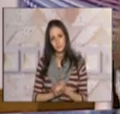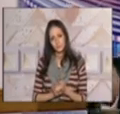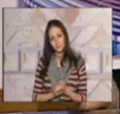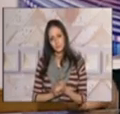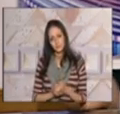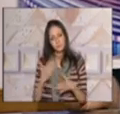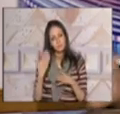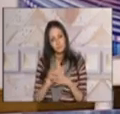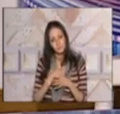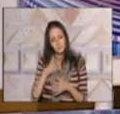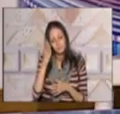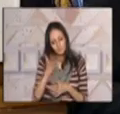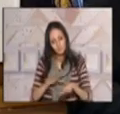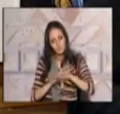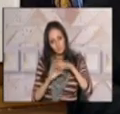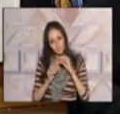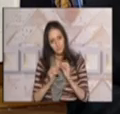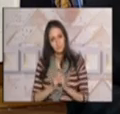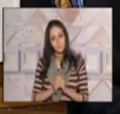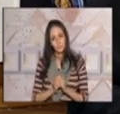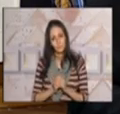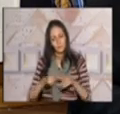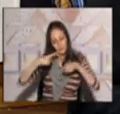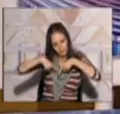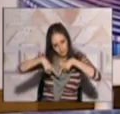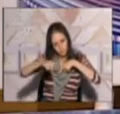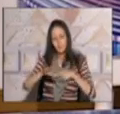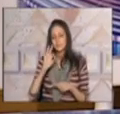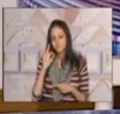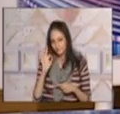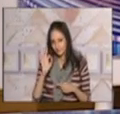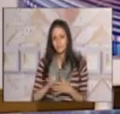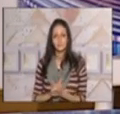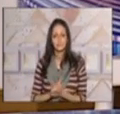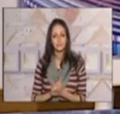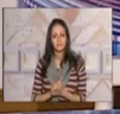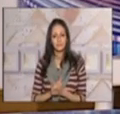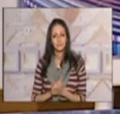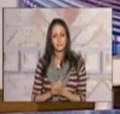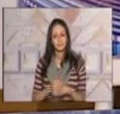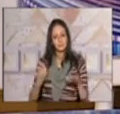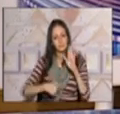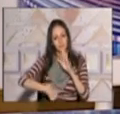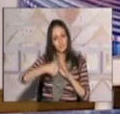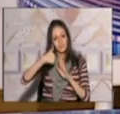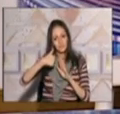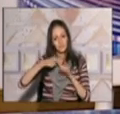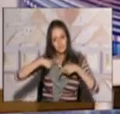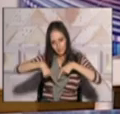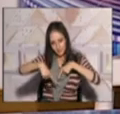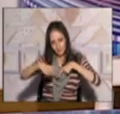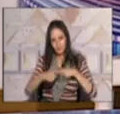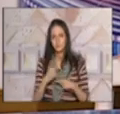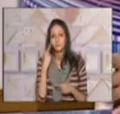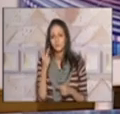فعلا يكون قدر يعمل المده الإنجاز. المعقوله متحدده ولا متحدده؟ لا متحدده احنا بنتكلم على انه يكون يعني الانجاز اللي عمله دوت في خلال السنتين اللي